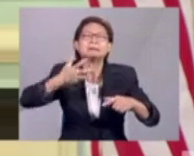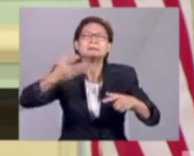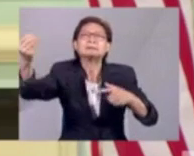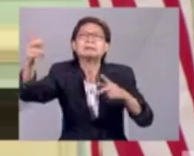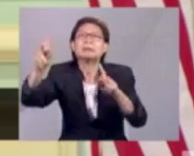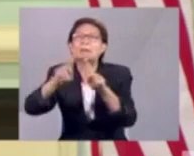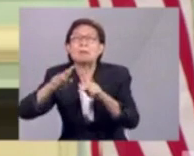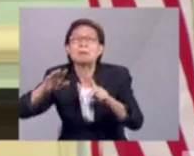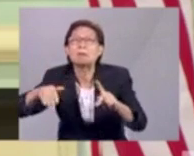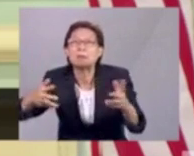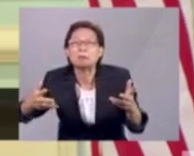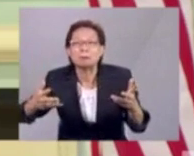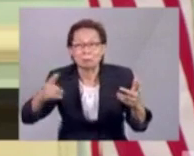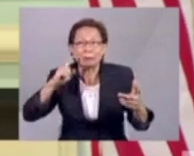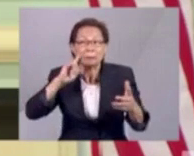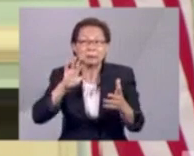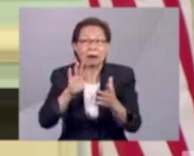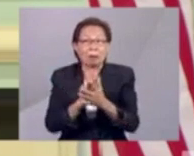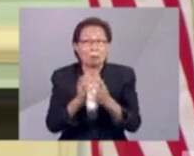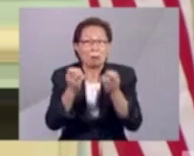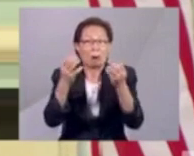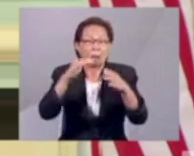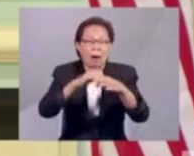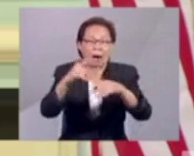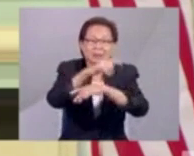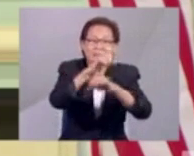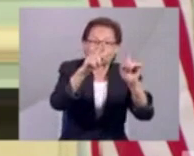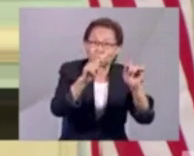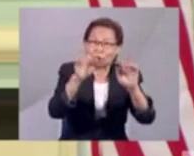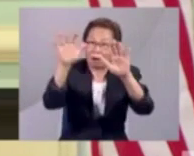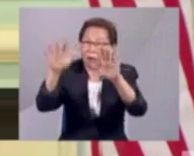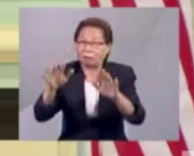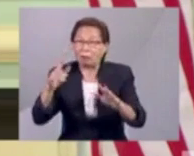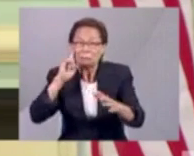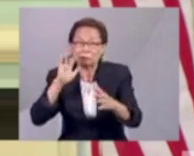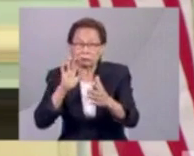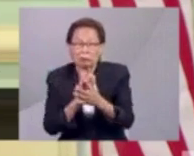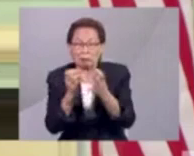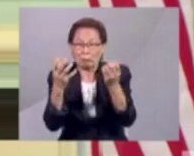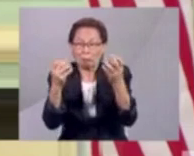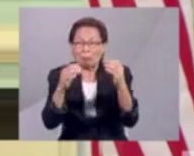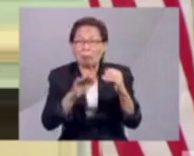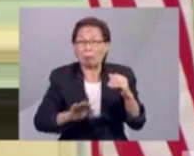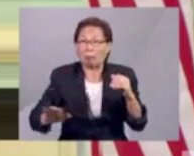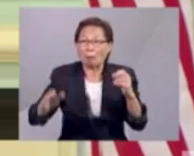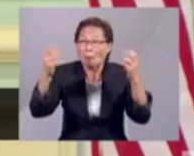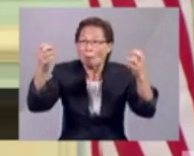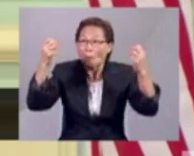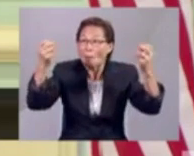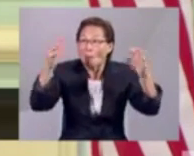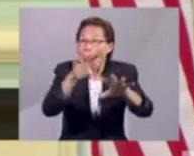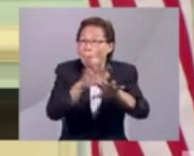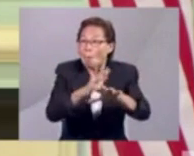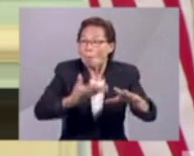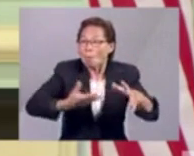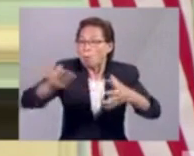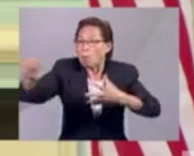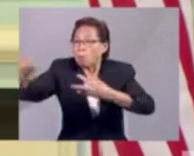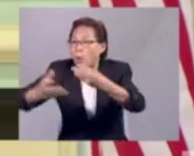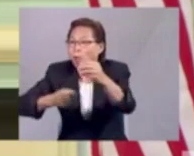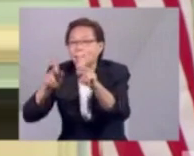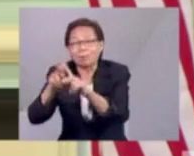Jadi saya percaya ramai yang akan balik hujung minggu ni, saya percaya ramai yang akan balik ke kampung. Jadi saya